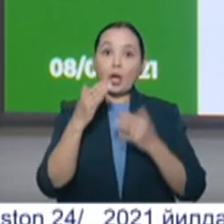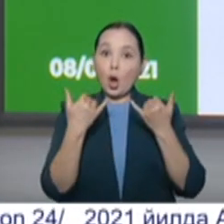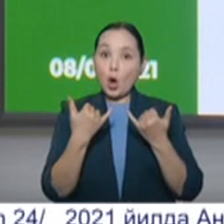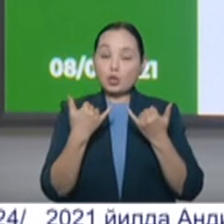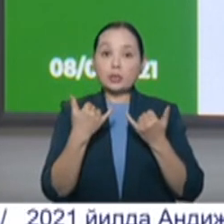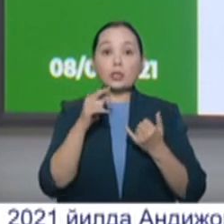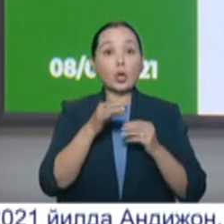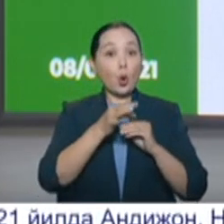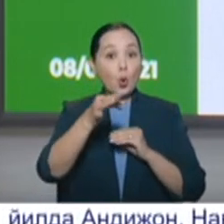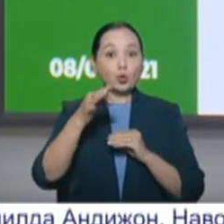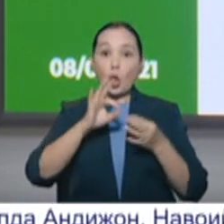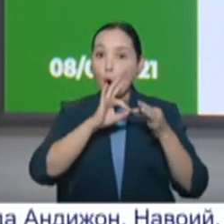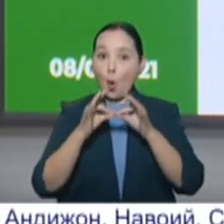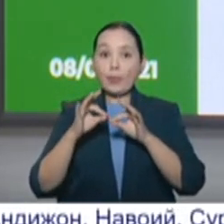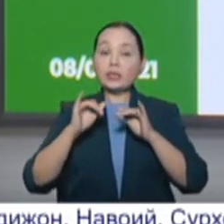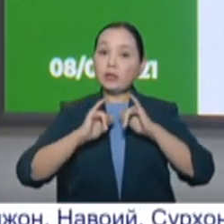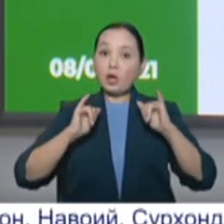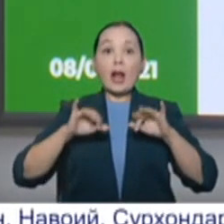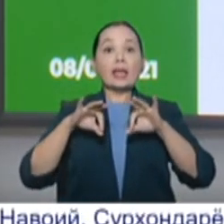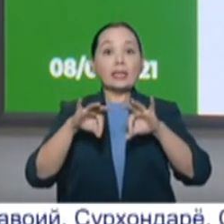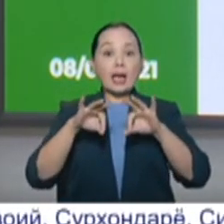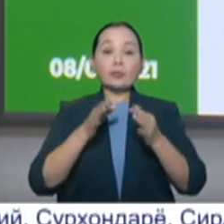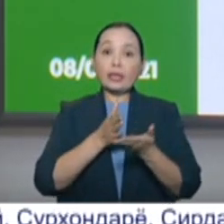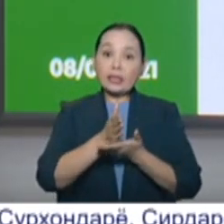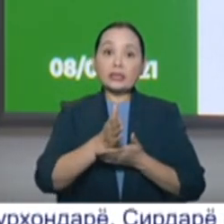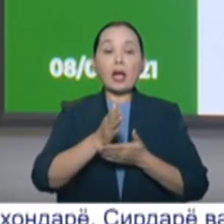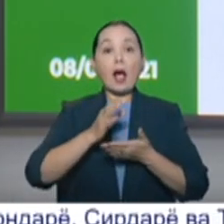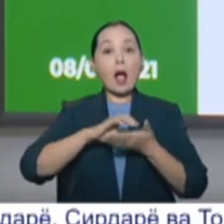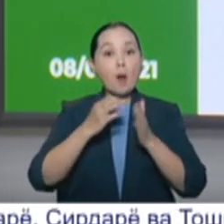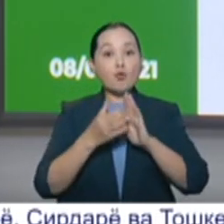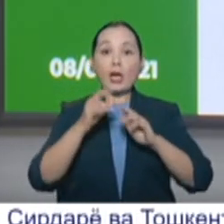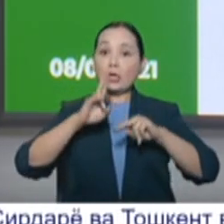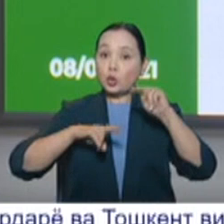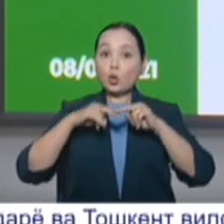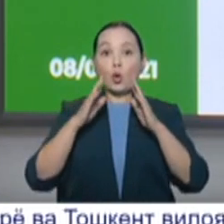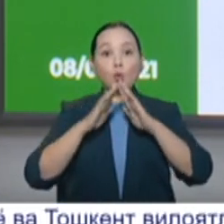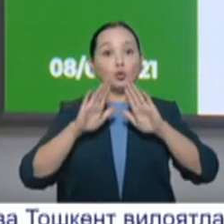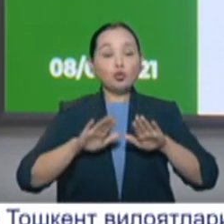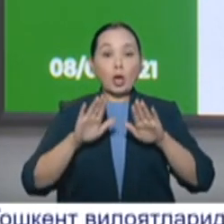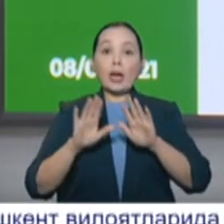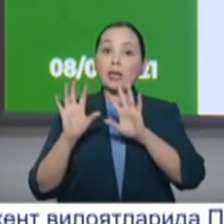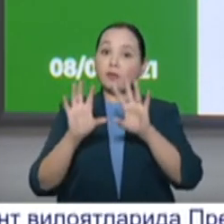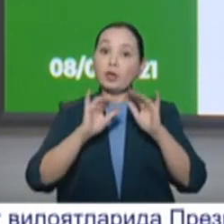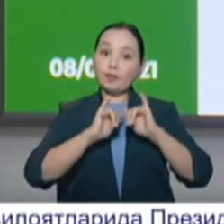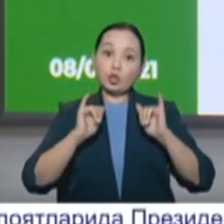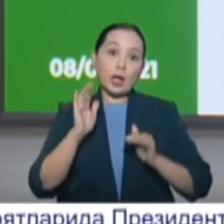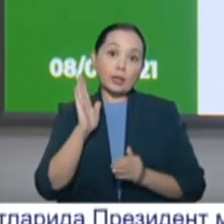brifingda hududlarni kompleks rivojlantirish, transport tizimi, kommunikatsiyalar, qurilish va uy-joy kommunal xo'jaligini rivojlantirish